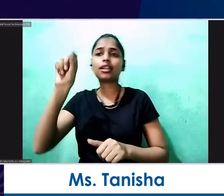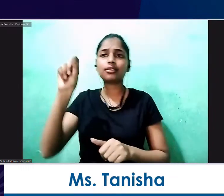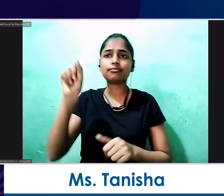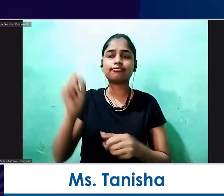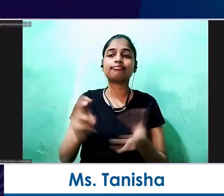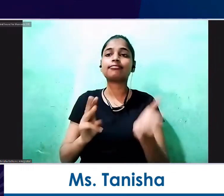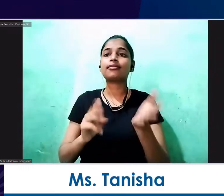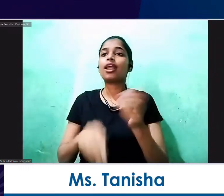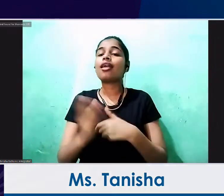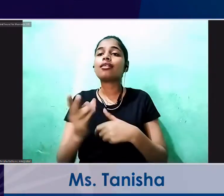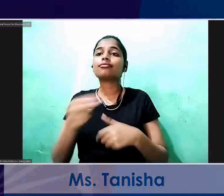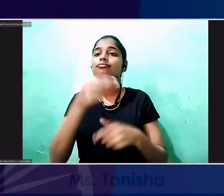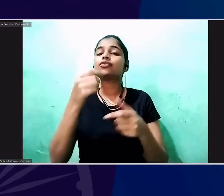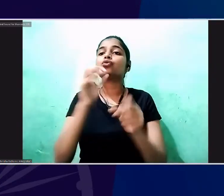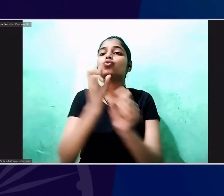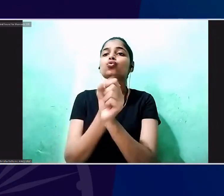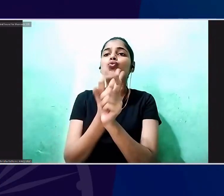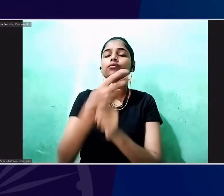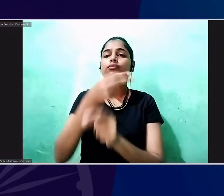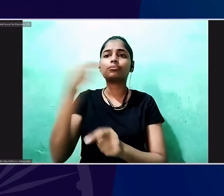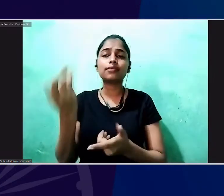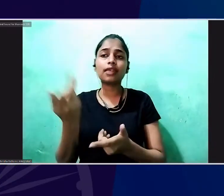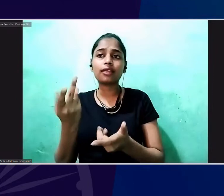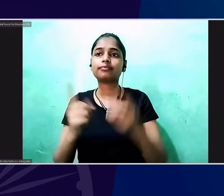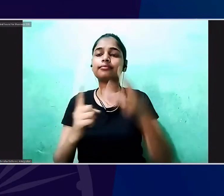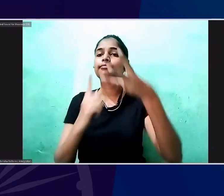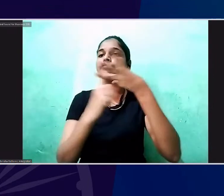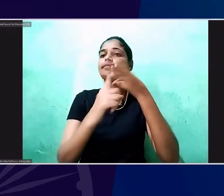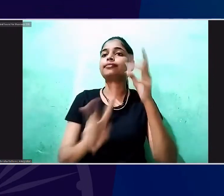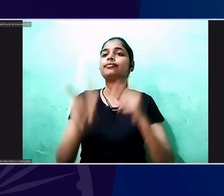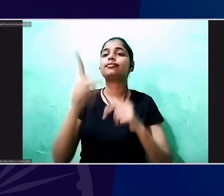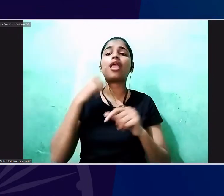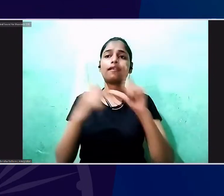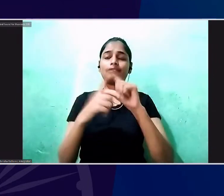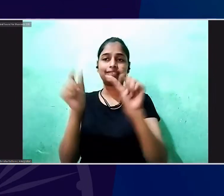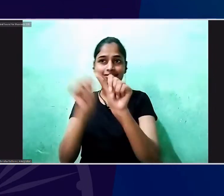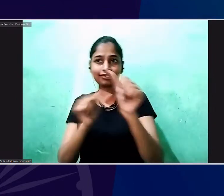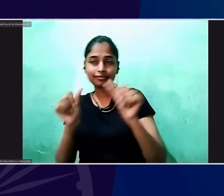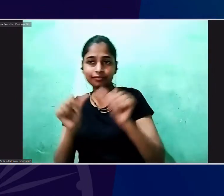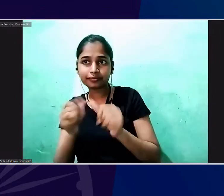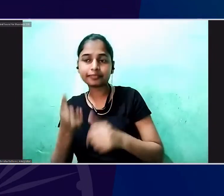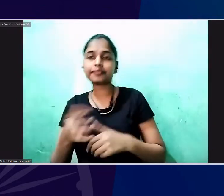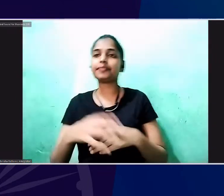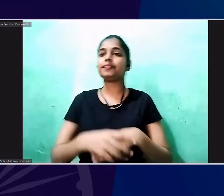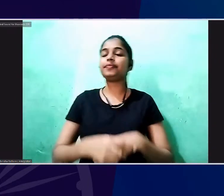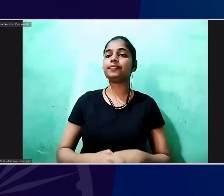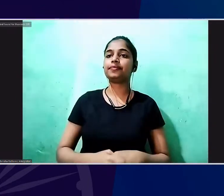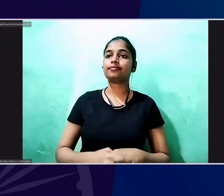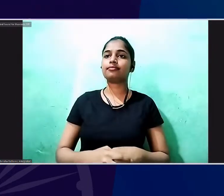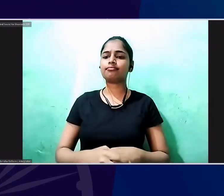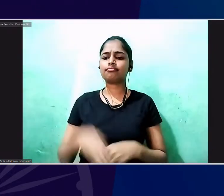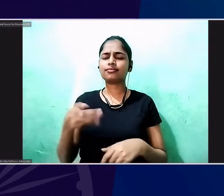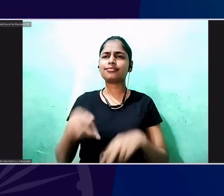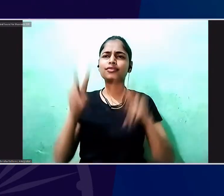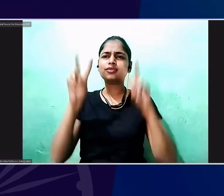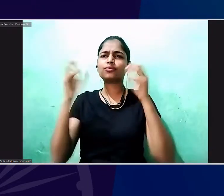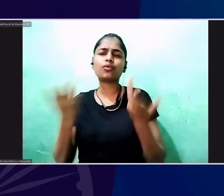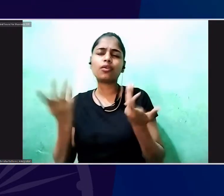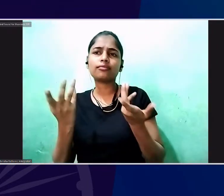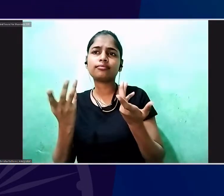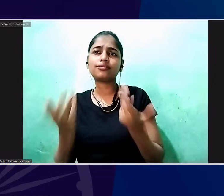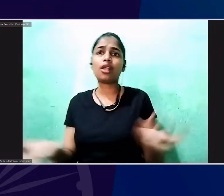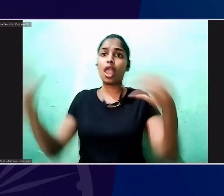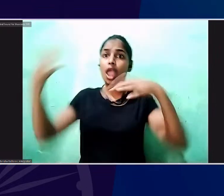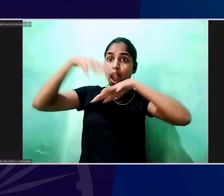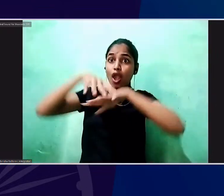session, Teaching Learning Intervention for Inclusive Classrooms, जिसमें हम बात करते हैं समावेशी शिक्षा की।